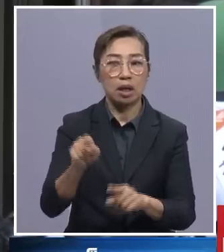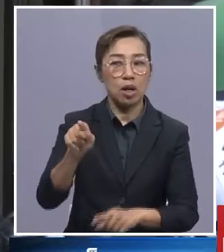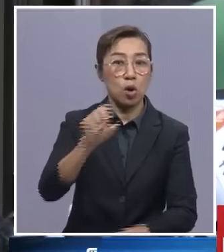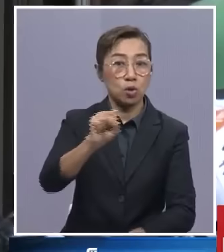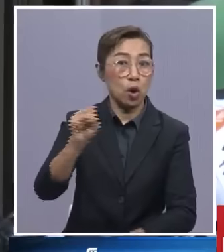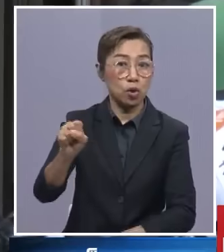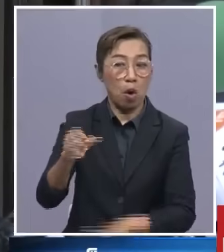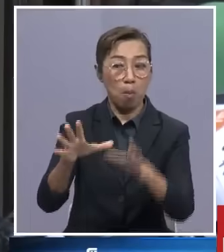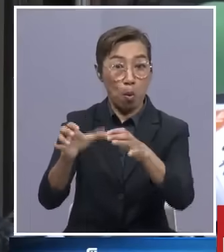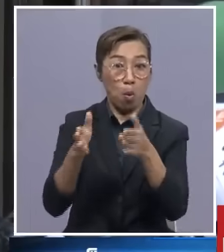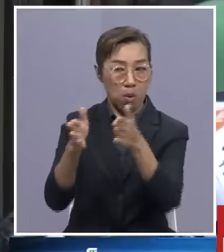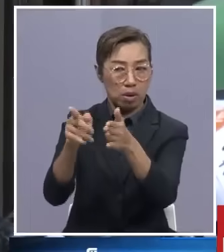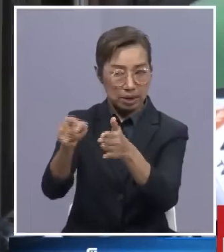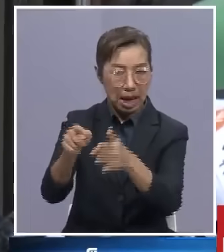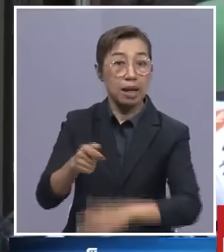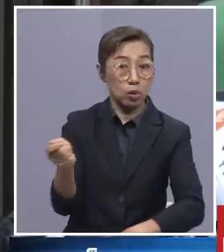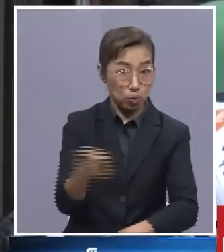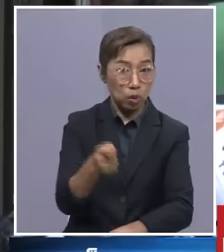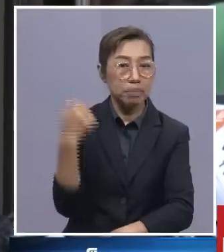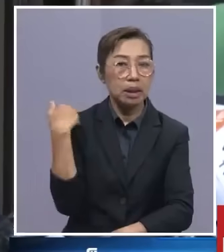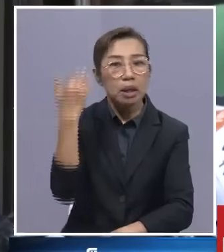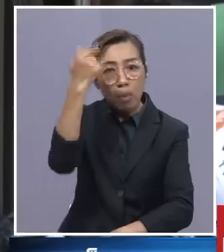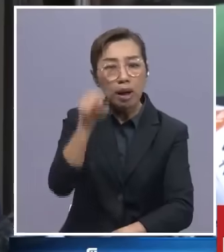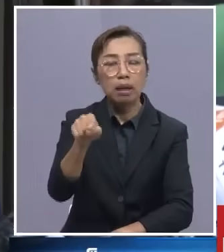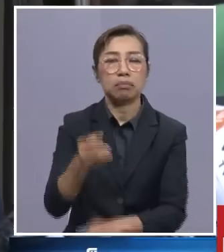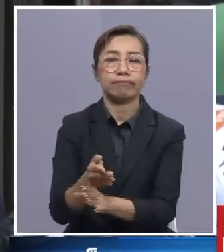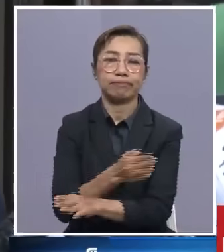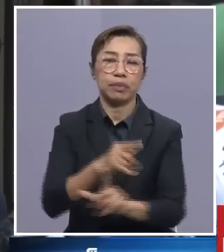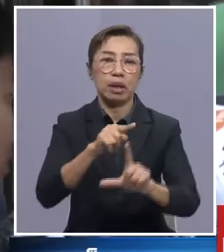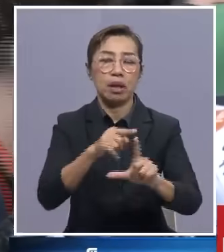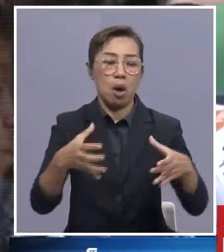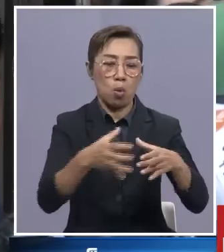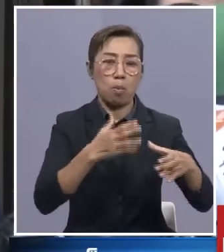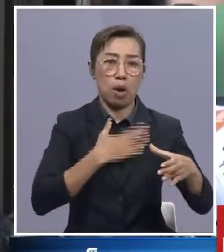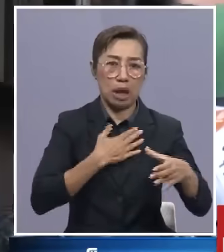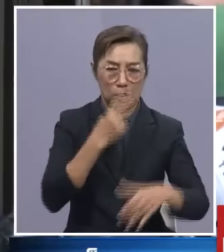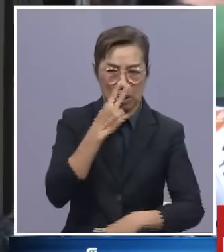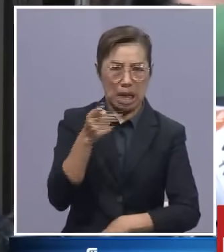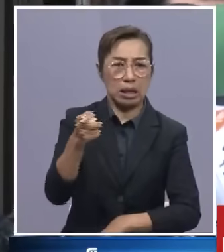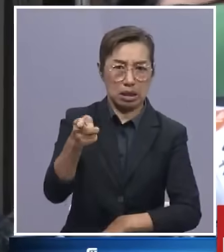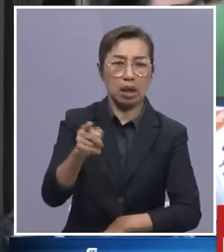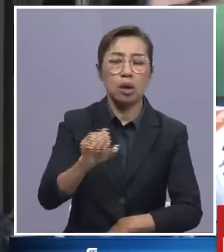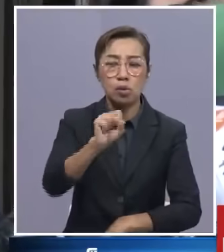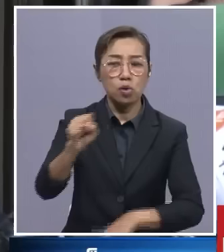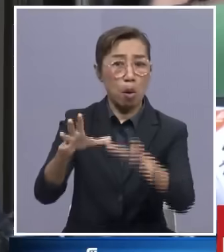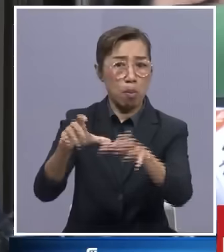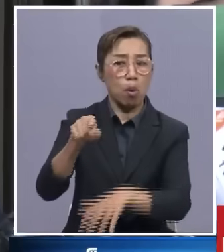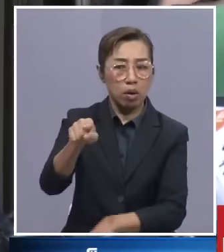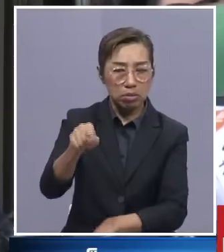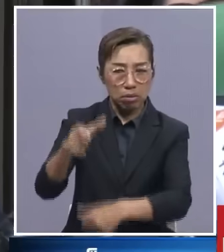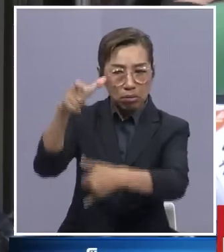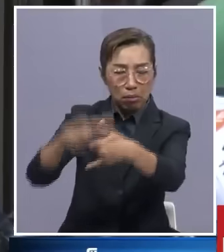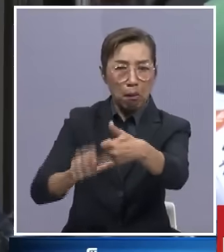ชยัพวานะครับจากกรณีที่พรรคเนี่ยเห็นว่าคุณชชยามภวามี